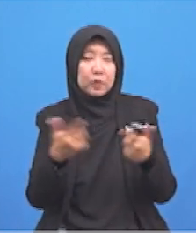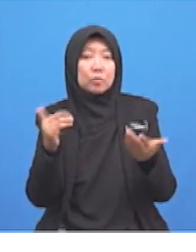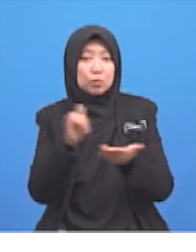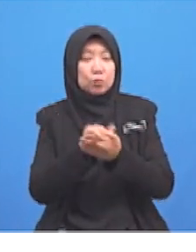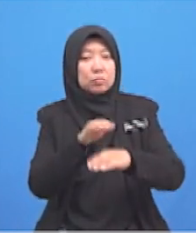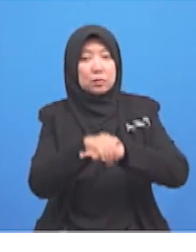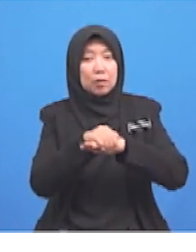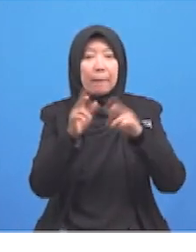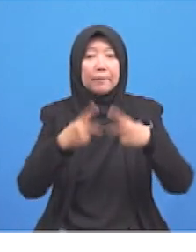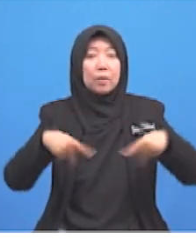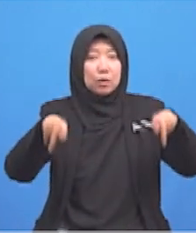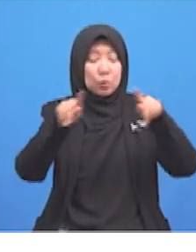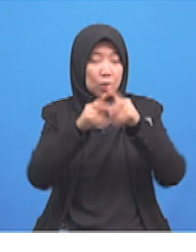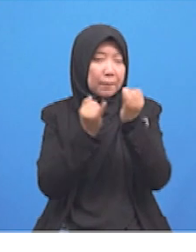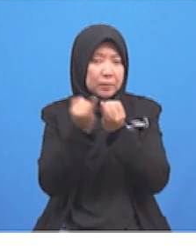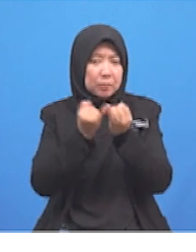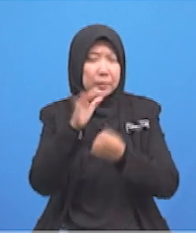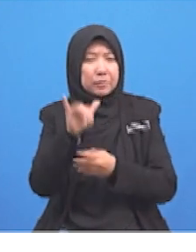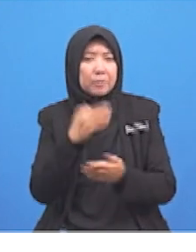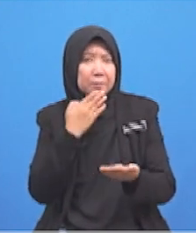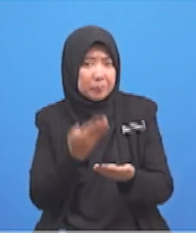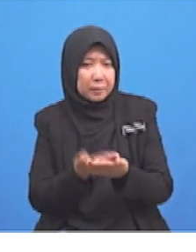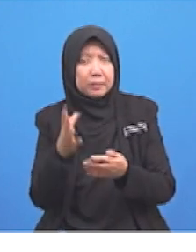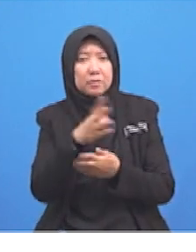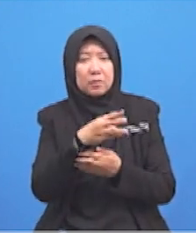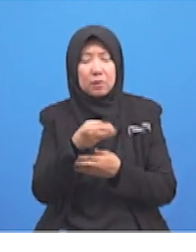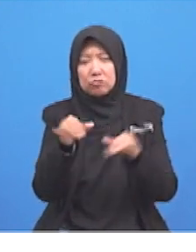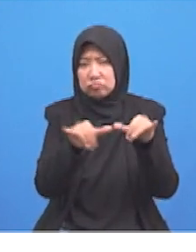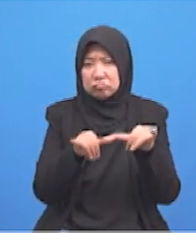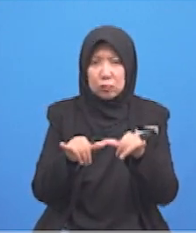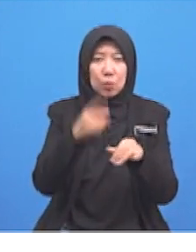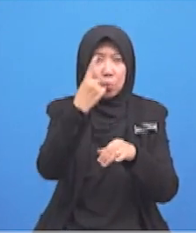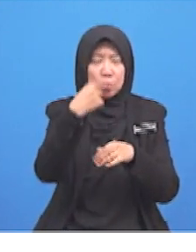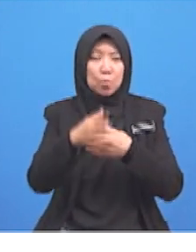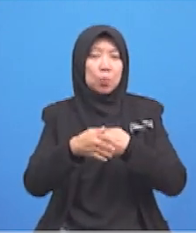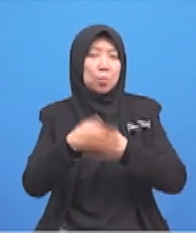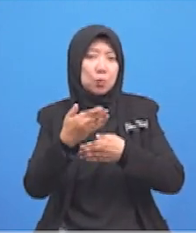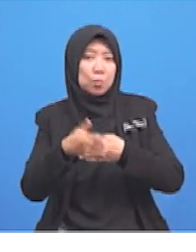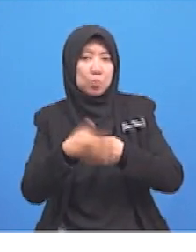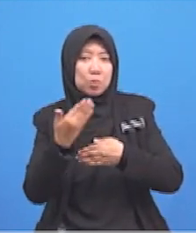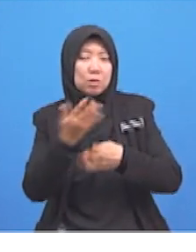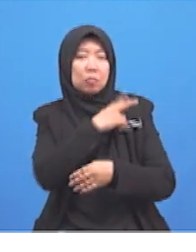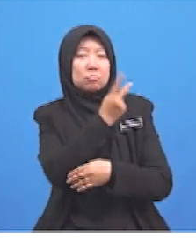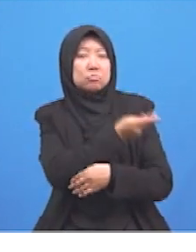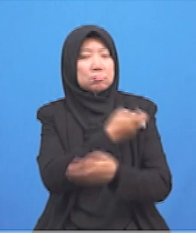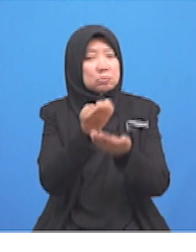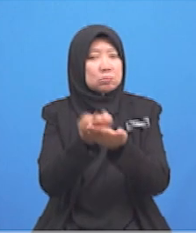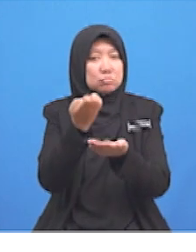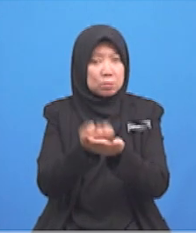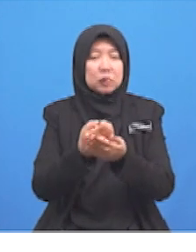British memerlukan pentadbiran yang cekap dan seragam untuk memudahkan eksploitasi